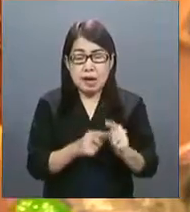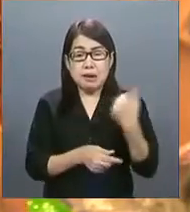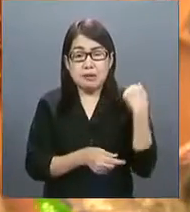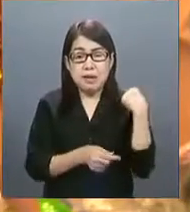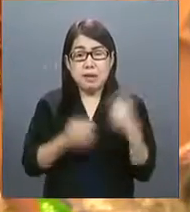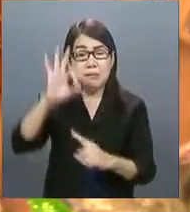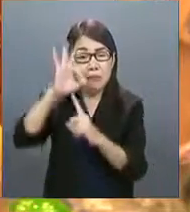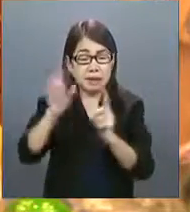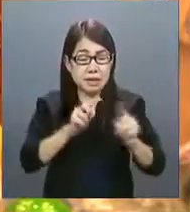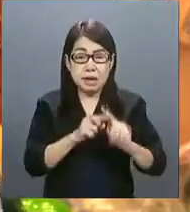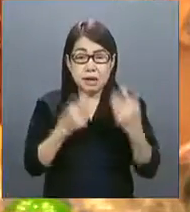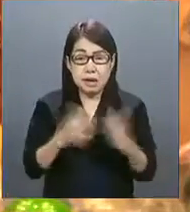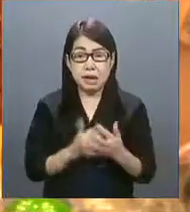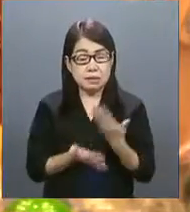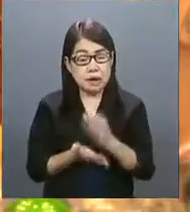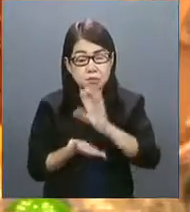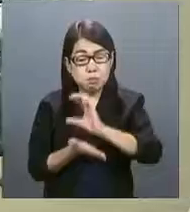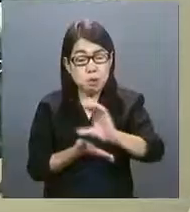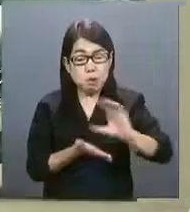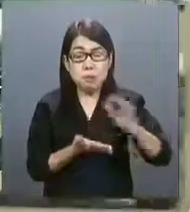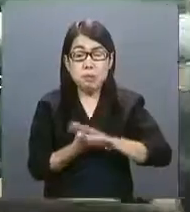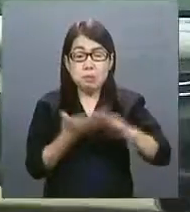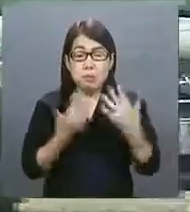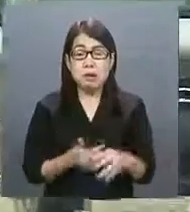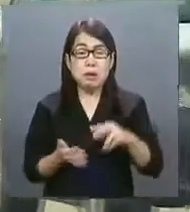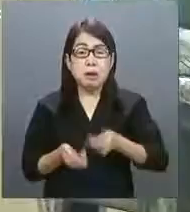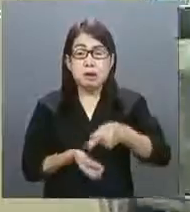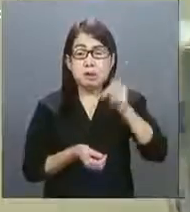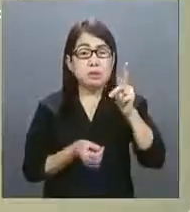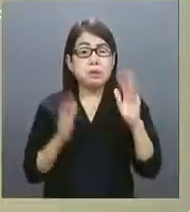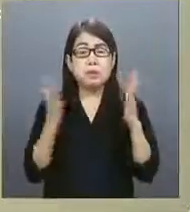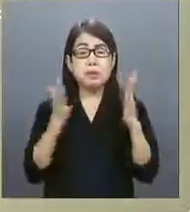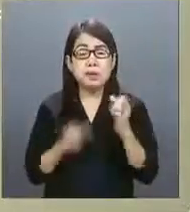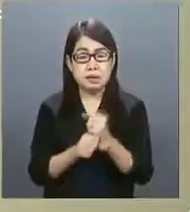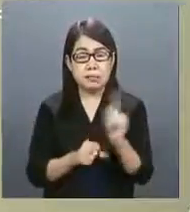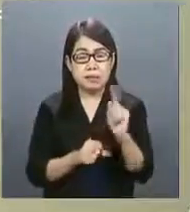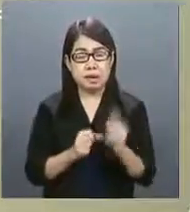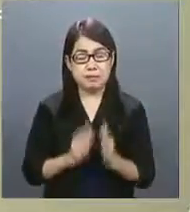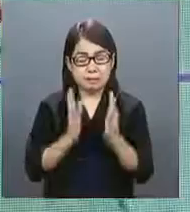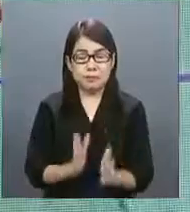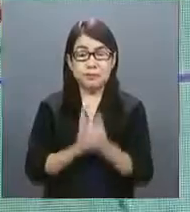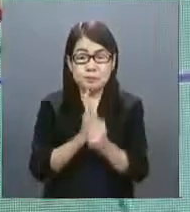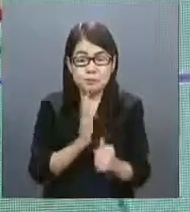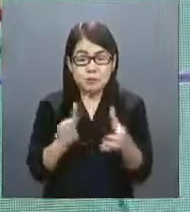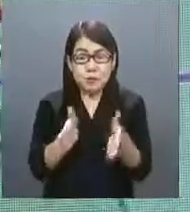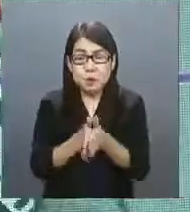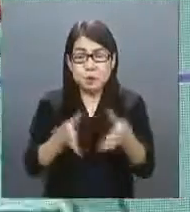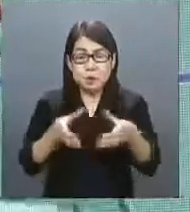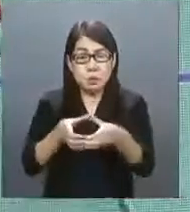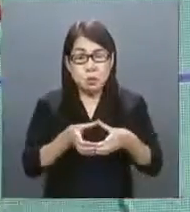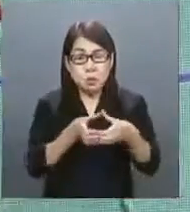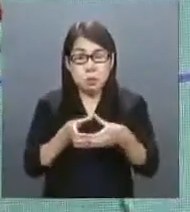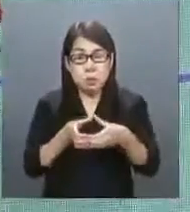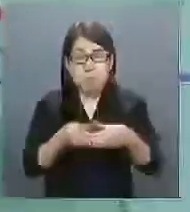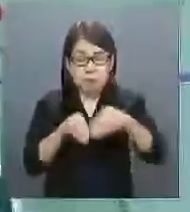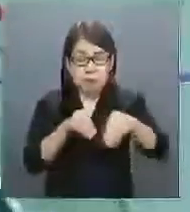สั่งกระบวนการในการออกใบสั่งไม่มีความหมายอะไรเลย นักวิชาการและเครือข่ายเพื่อลดอุบัติเหตุทางถนนกำลังพยายามแก้กฎหมาย